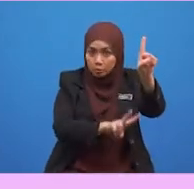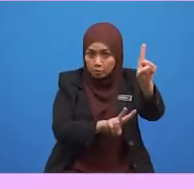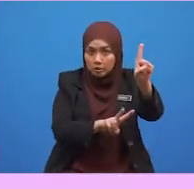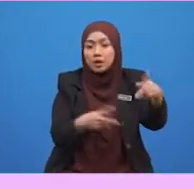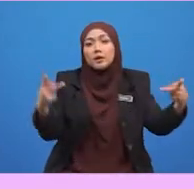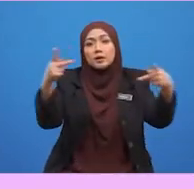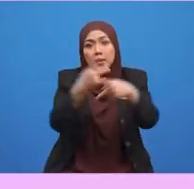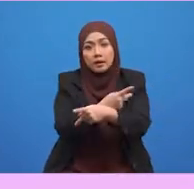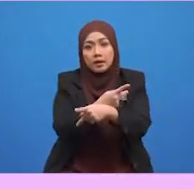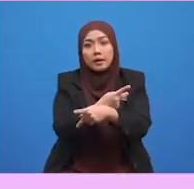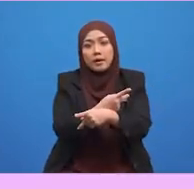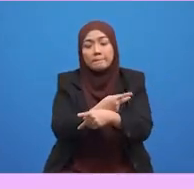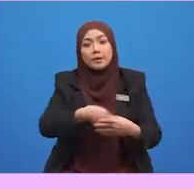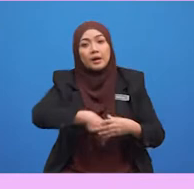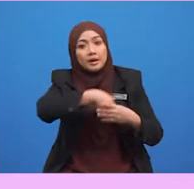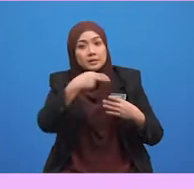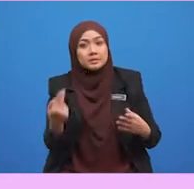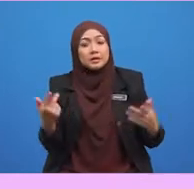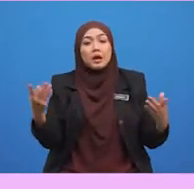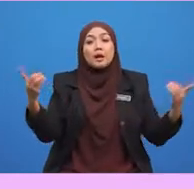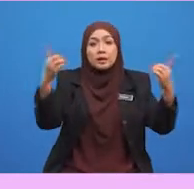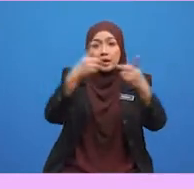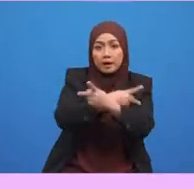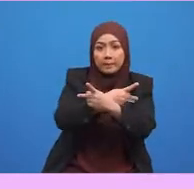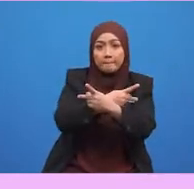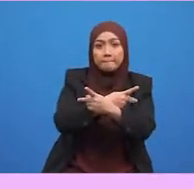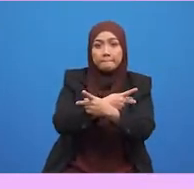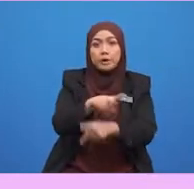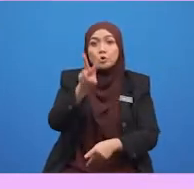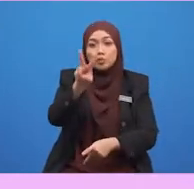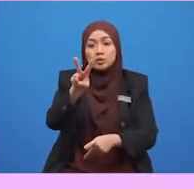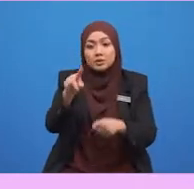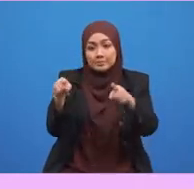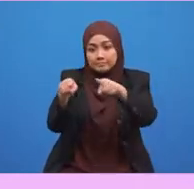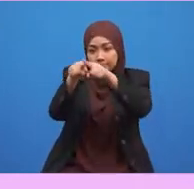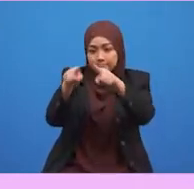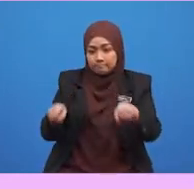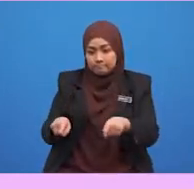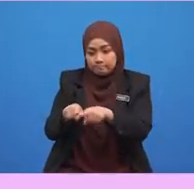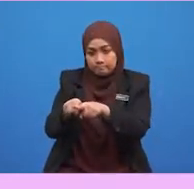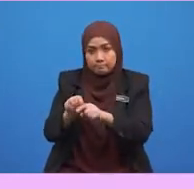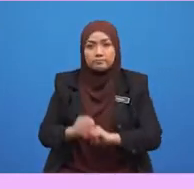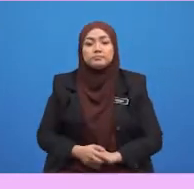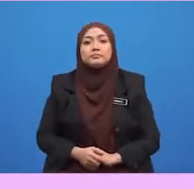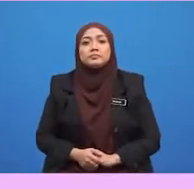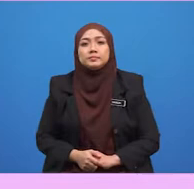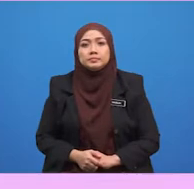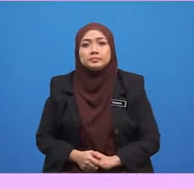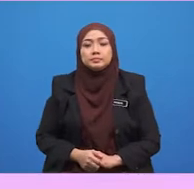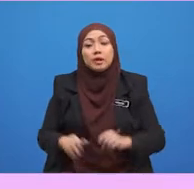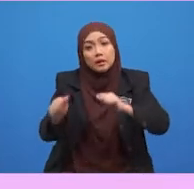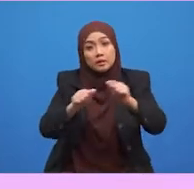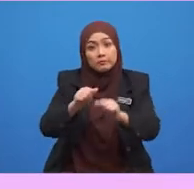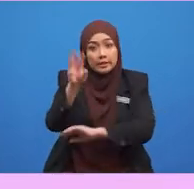2 darab hasil panjang dua perpenjuru. Bagi terbitan, rumus